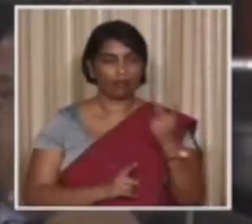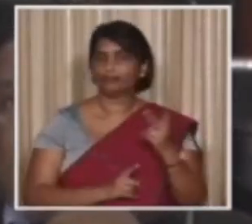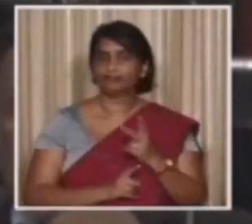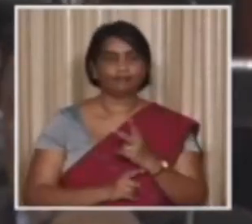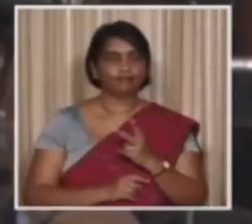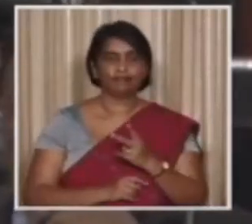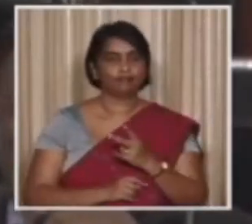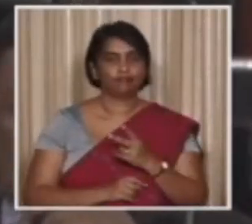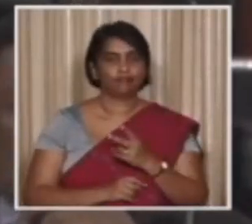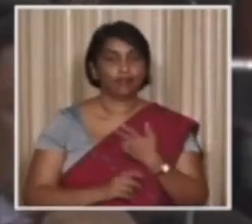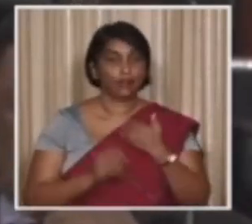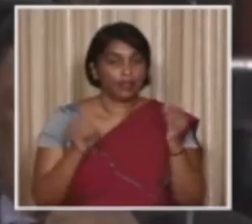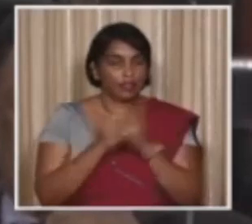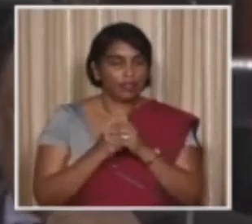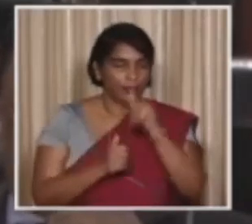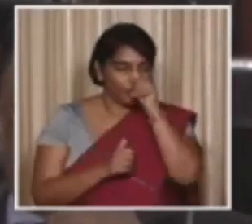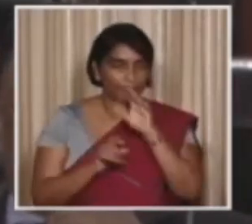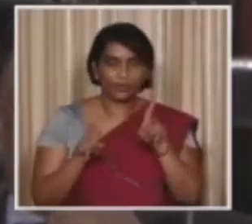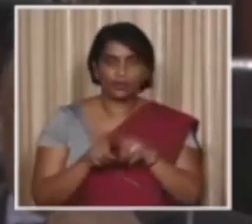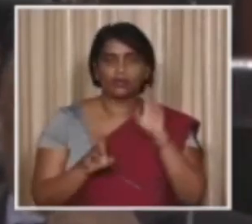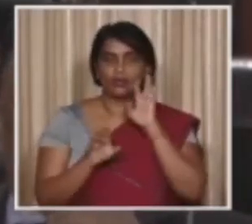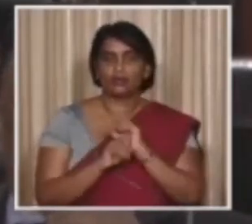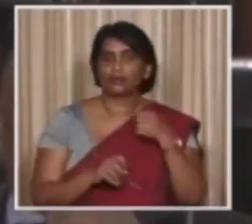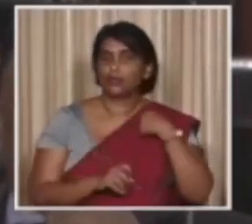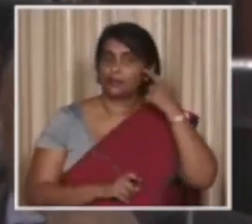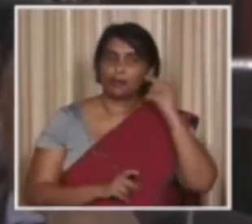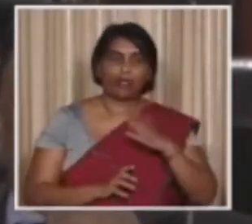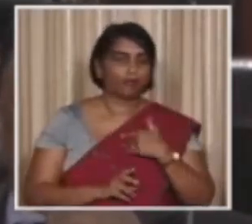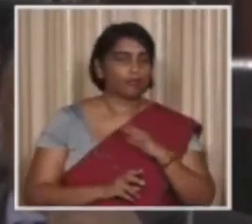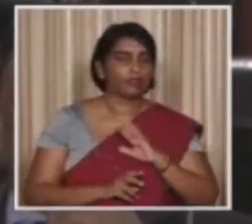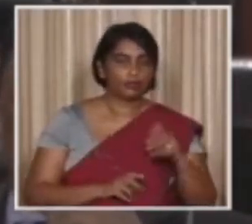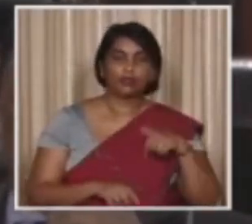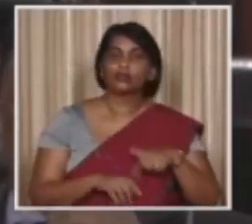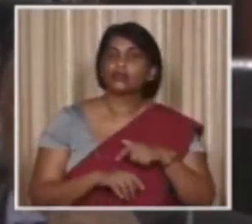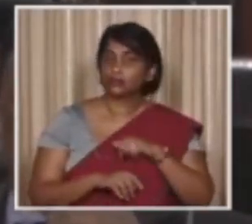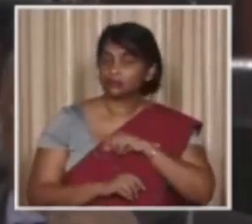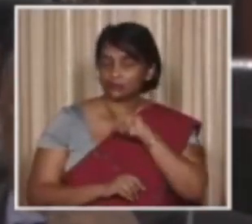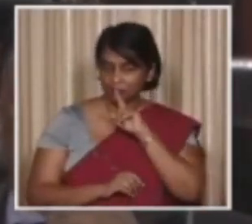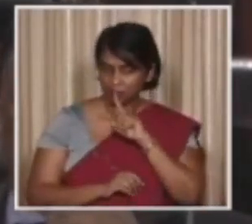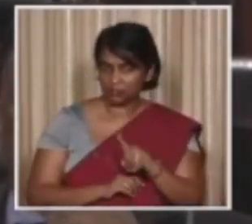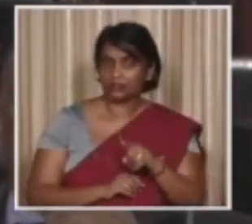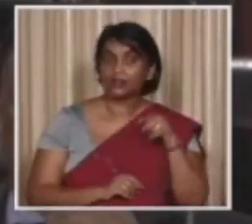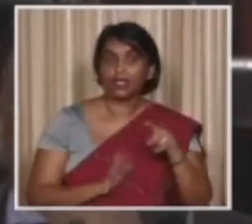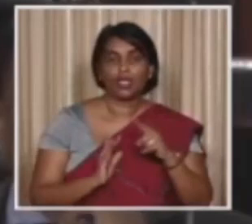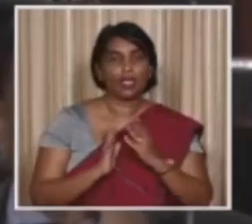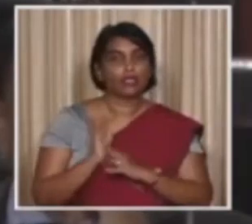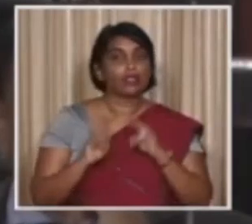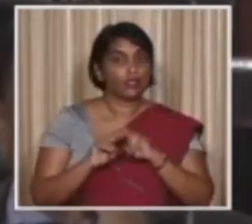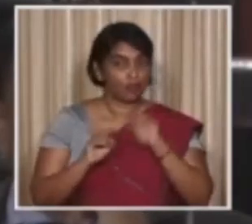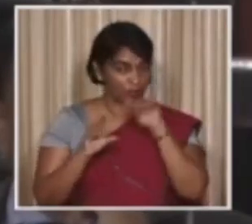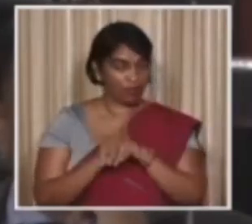විදියට හැංගෙන ආකාරයේ ප්‍රකාශ කරන බලාපොරොත්තුවක් නැහැ කියන කාරණය මේ අවස්ථාවේ ප්‍රකාශ කරමින් මේ IMF එක